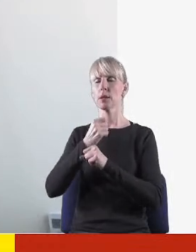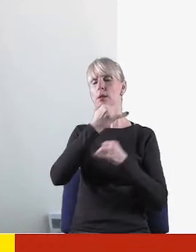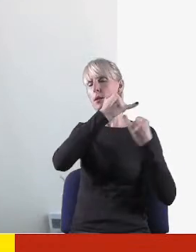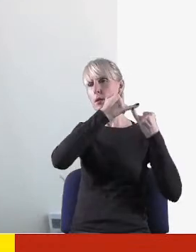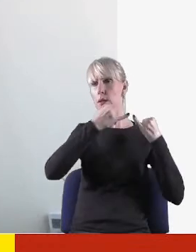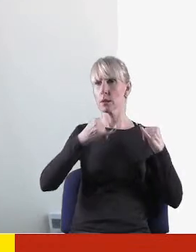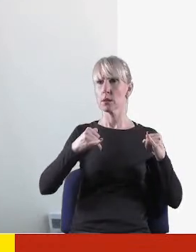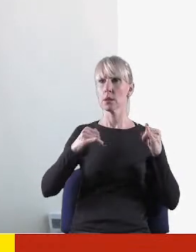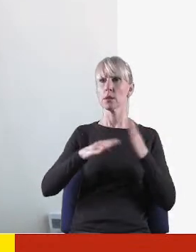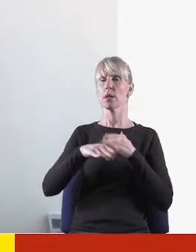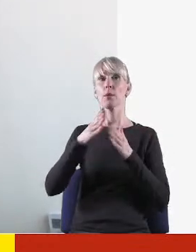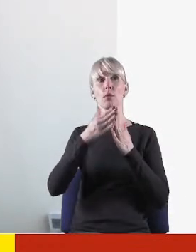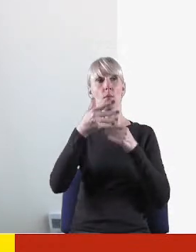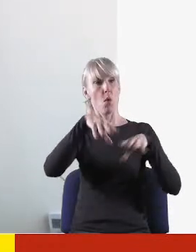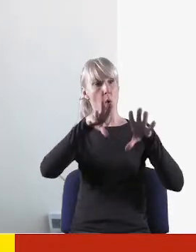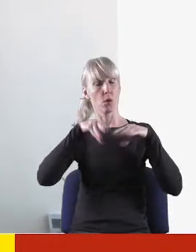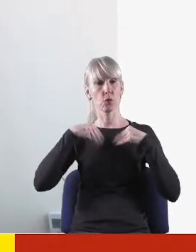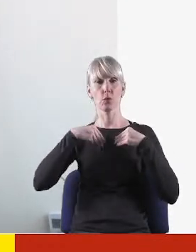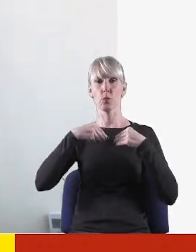otrzymujemy zapotrzebowanie